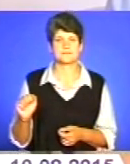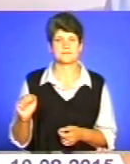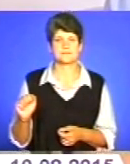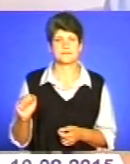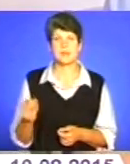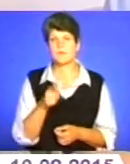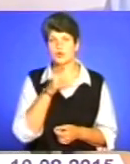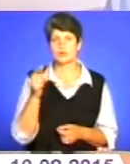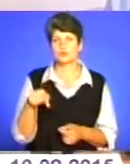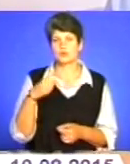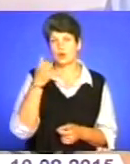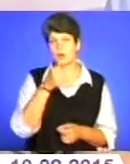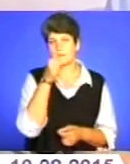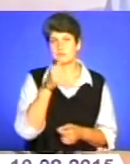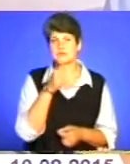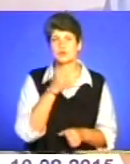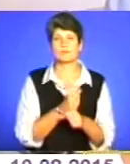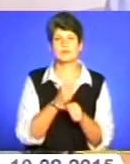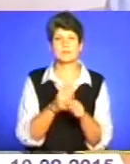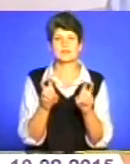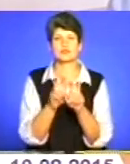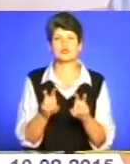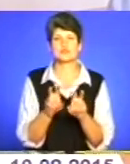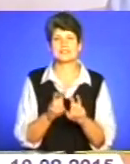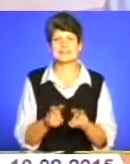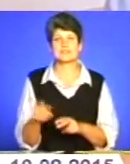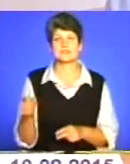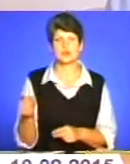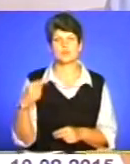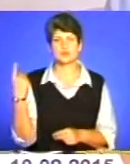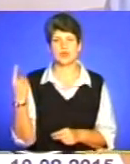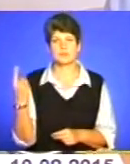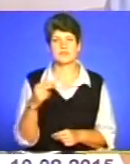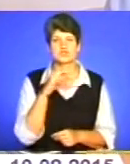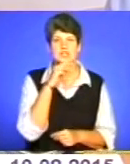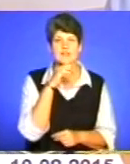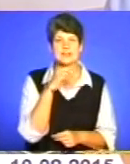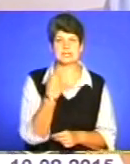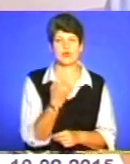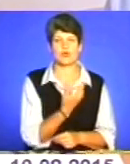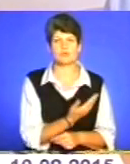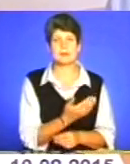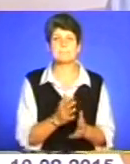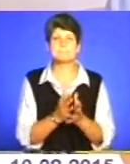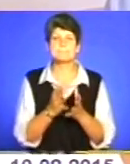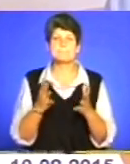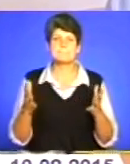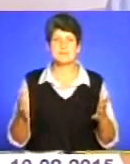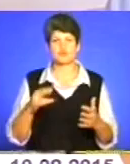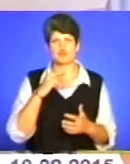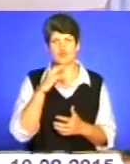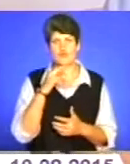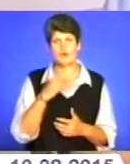Протягом цього місяця ми робили певні дослідження, як в Тернопільській області, так і в Чернівецькій області. І найбільшу увагу